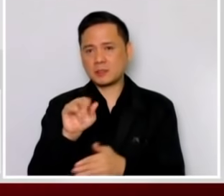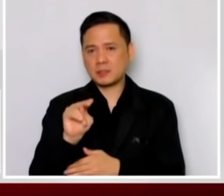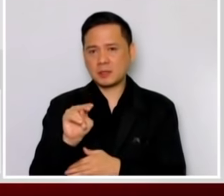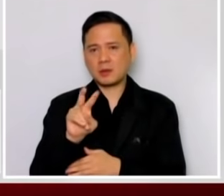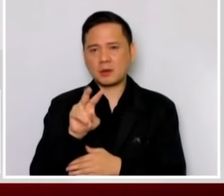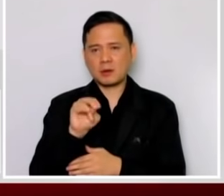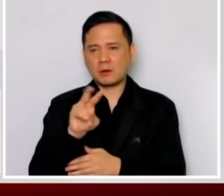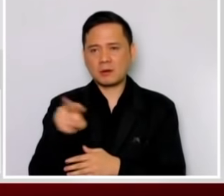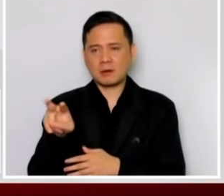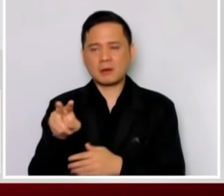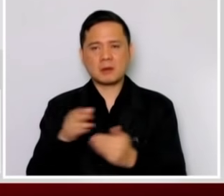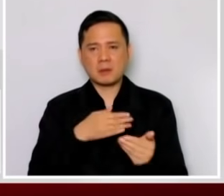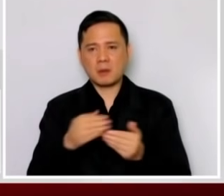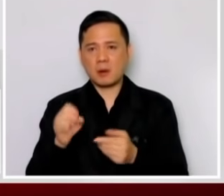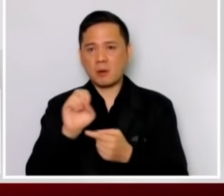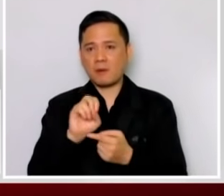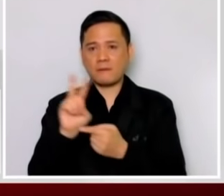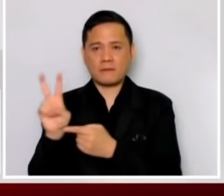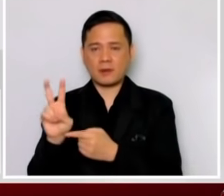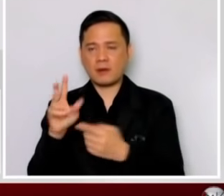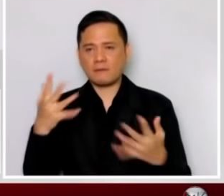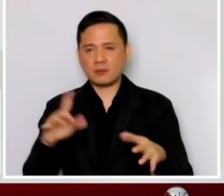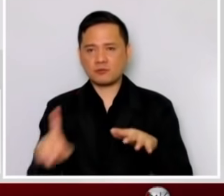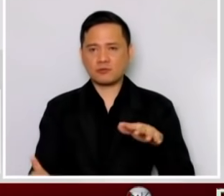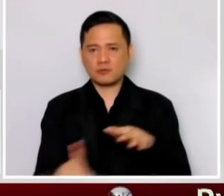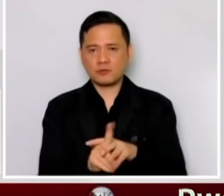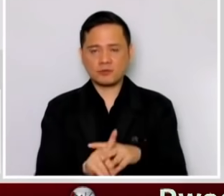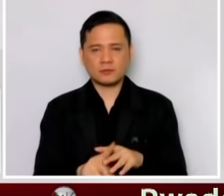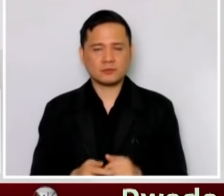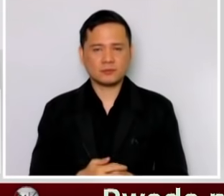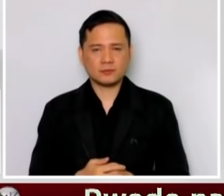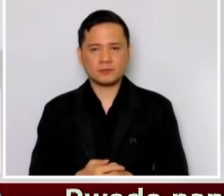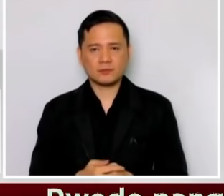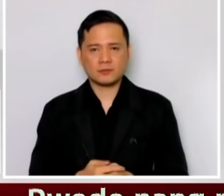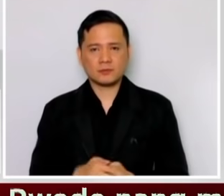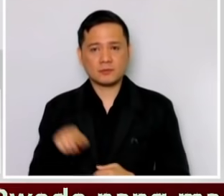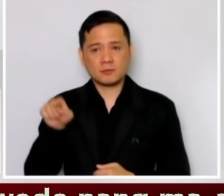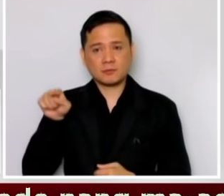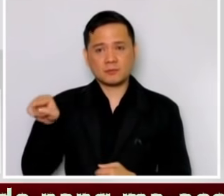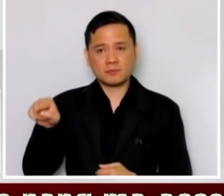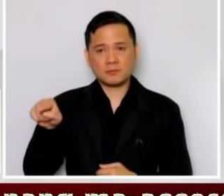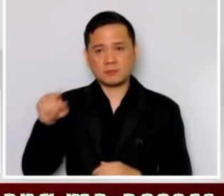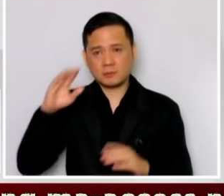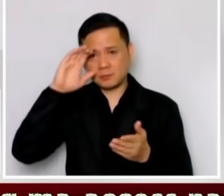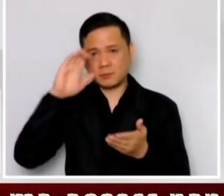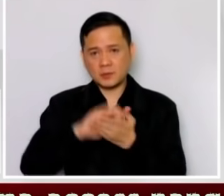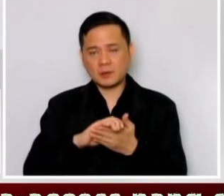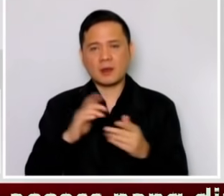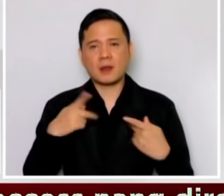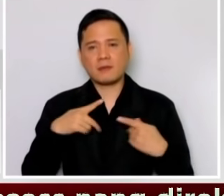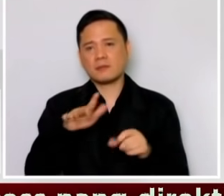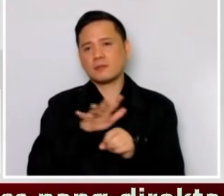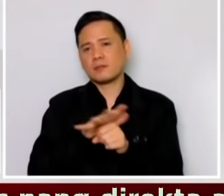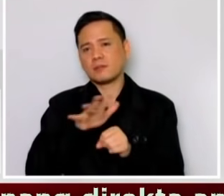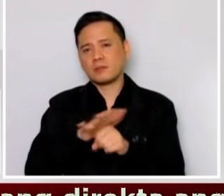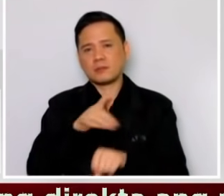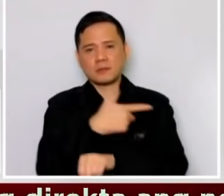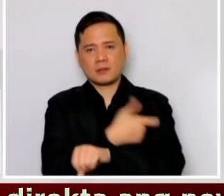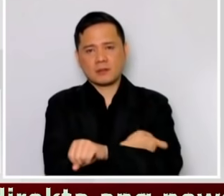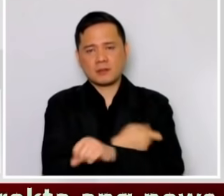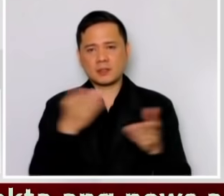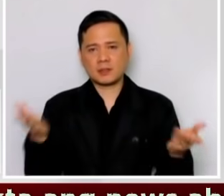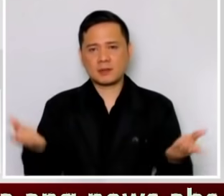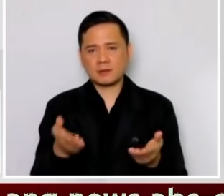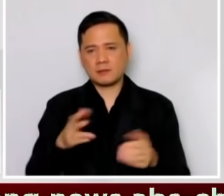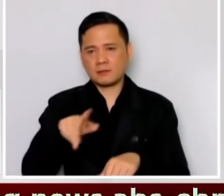ng bagong COVID-19 variant na Omicron. Naniniwala sila na sapat ang supply ng bakuna laban sa COVID-19 dito sa